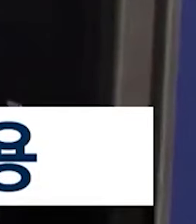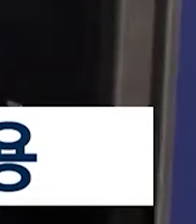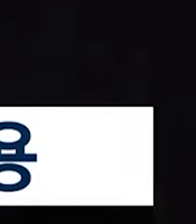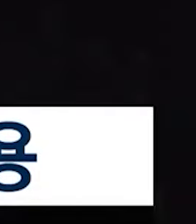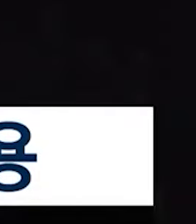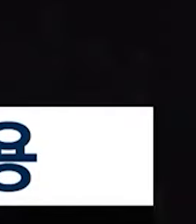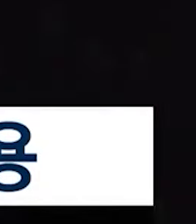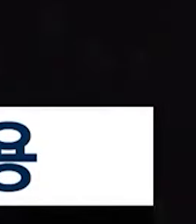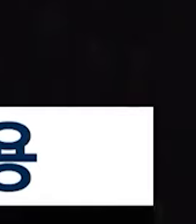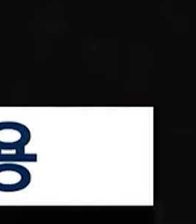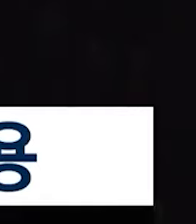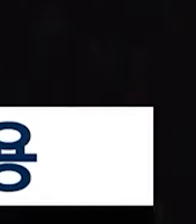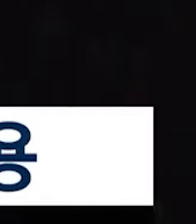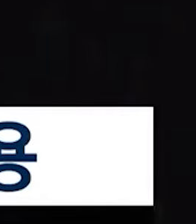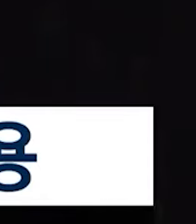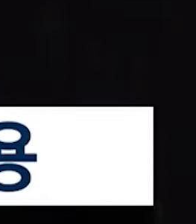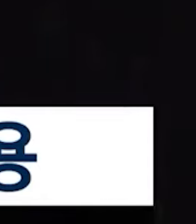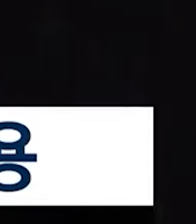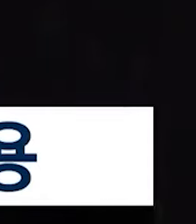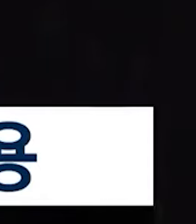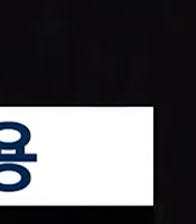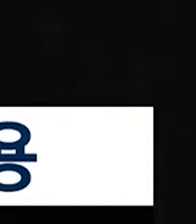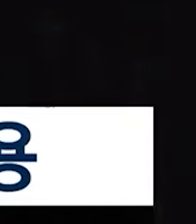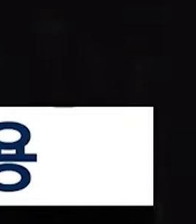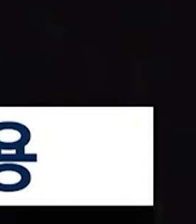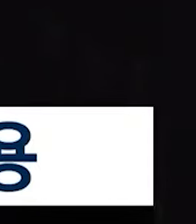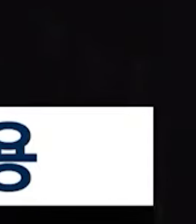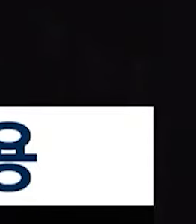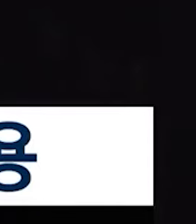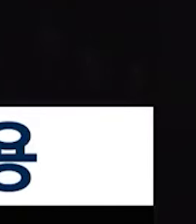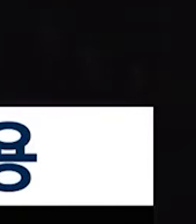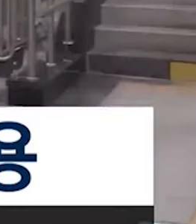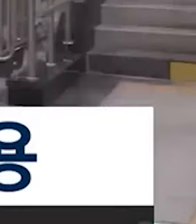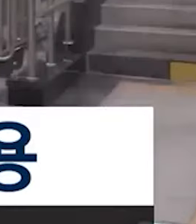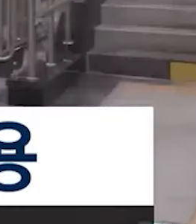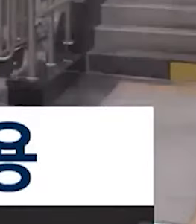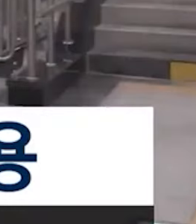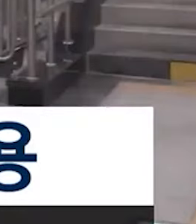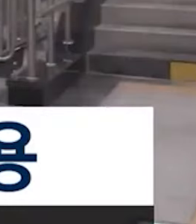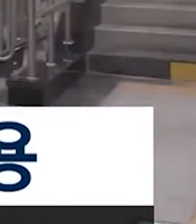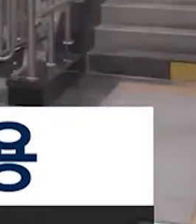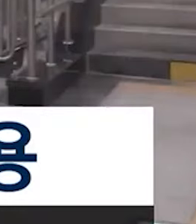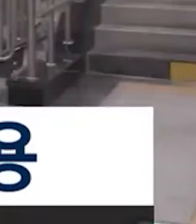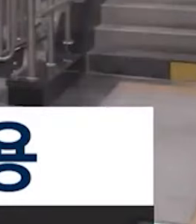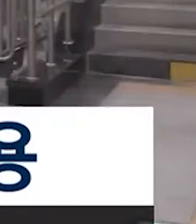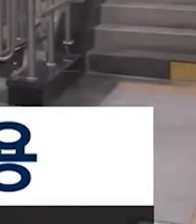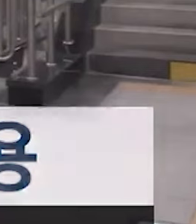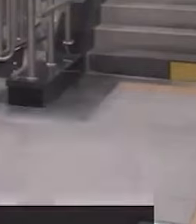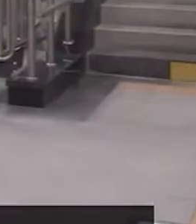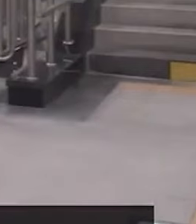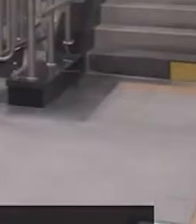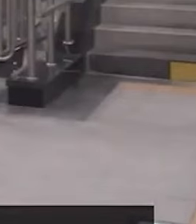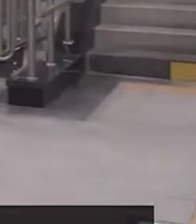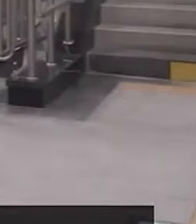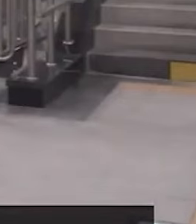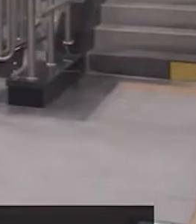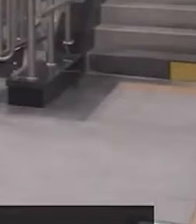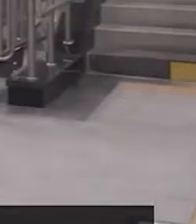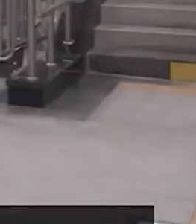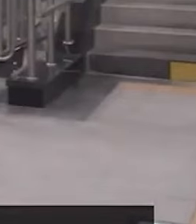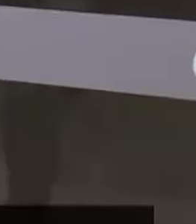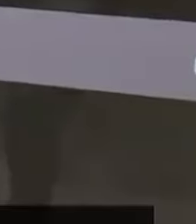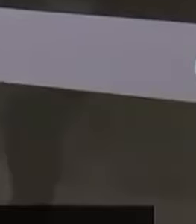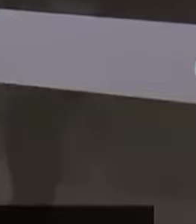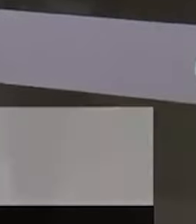프로그램을 감안하면 2, 3천원대도 가능해 같은 구간 7,400원인 SRT와 비교했습니다.